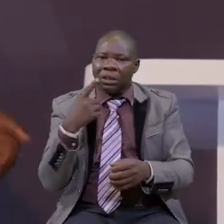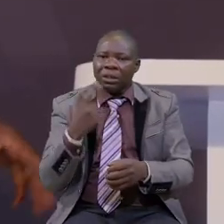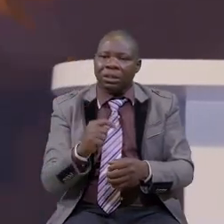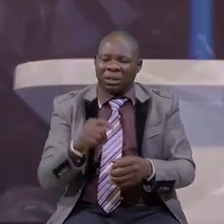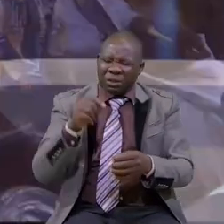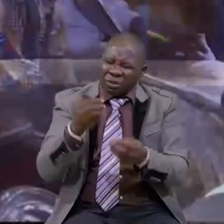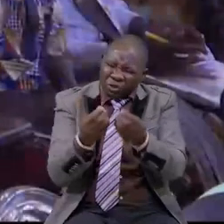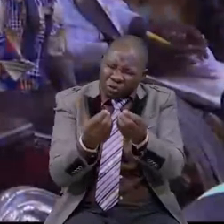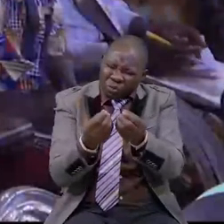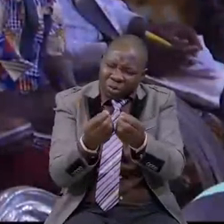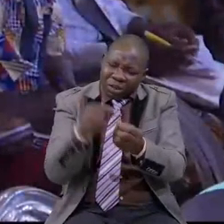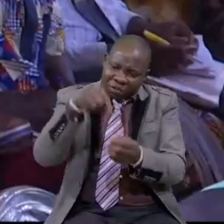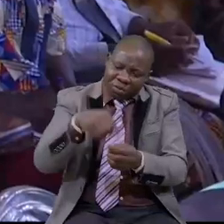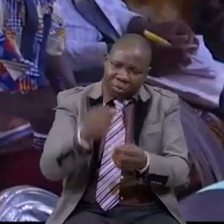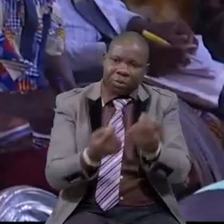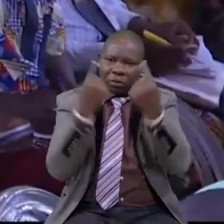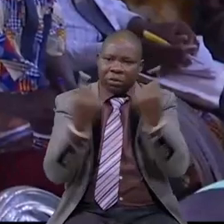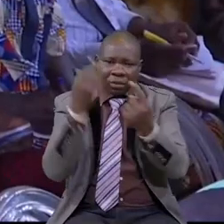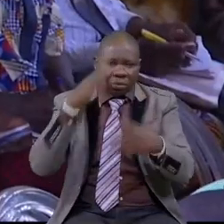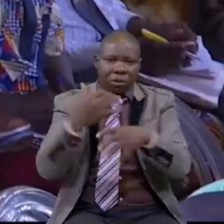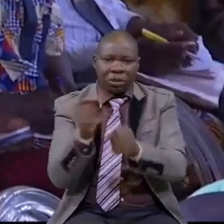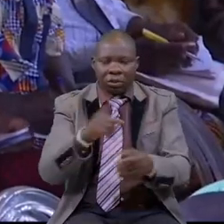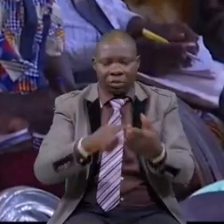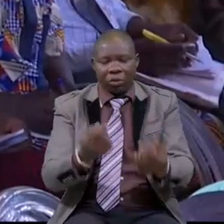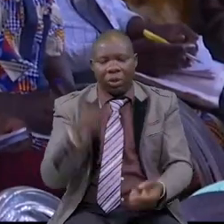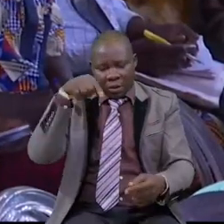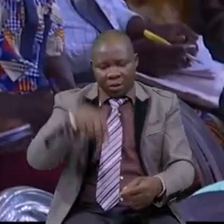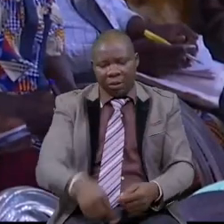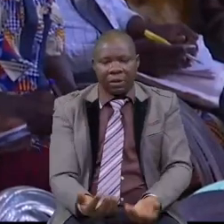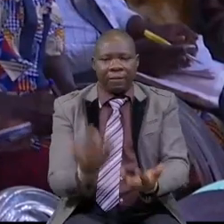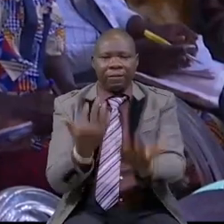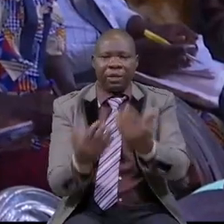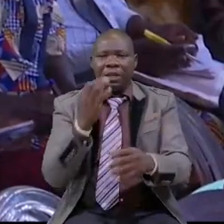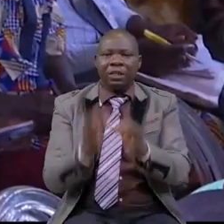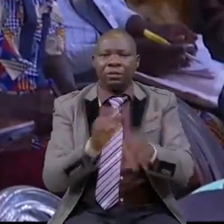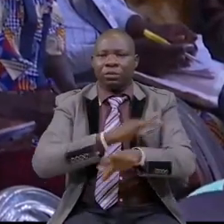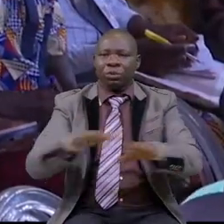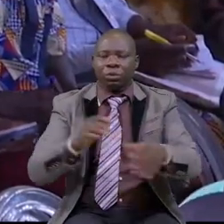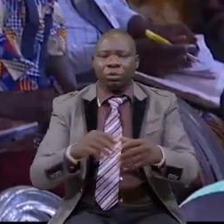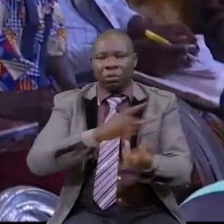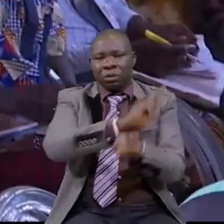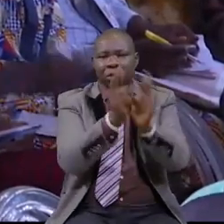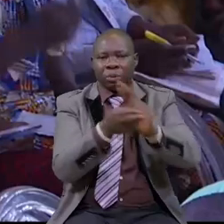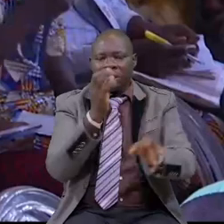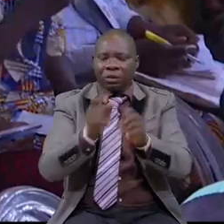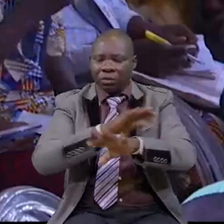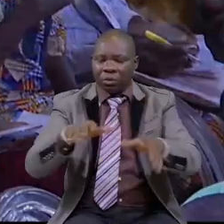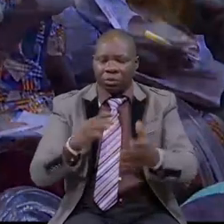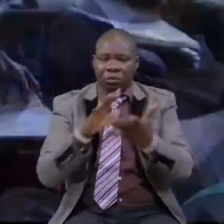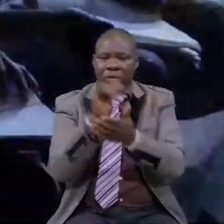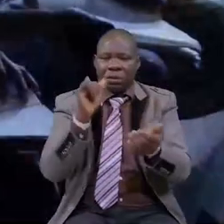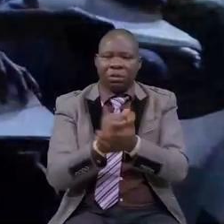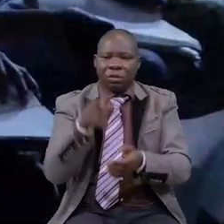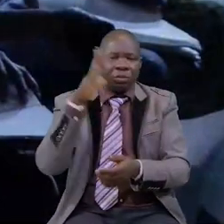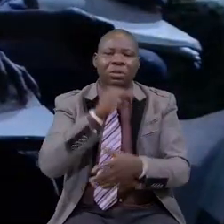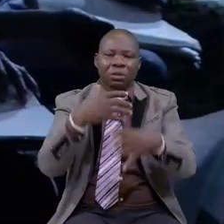le plus petit péché te conduira en enfer si tu ne repens pas. Si tu ne crois pas à cela, tu ne mèneras